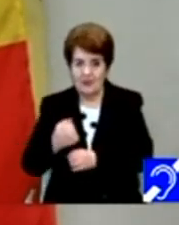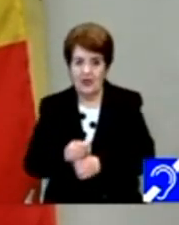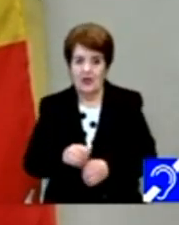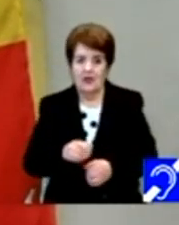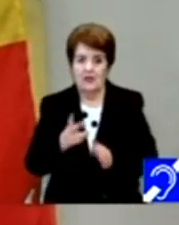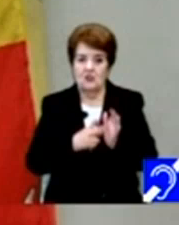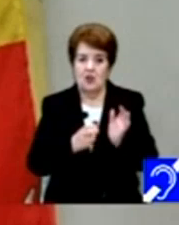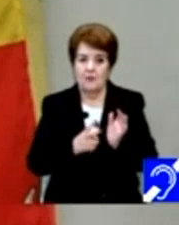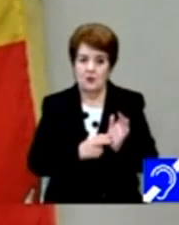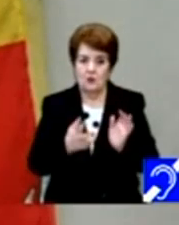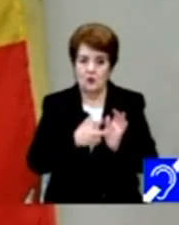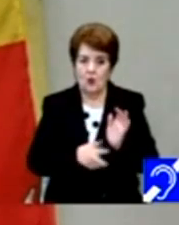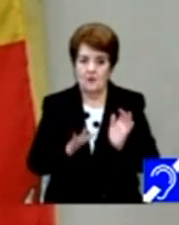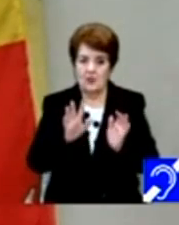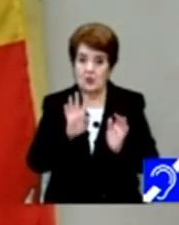reprezintă